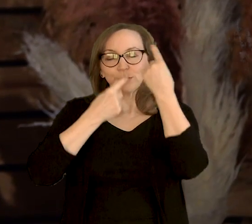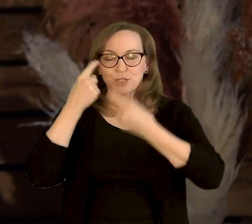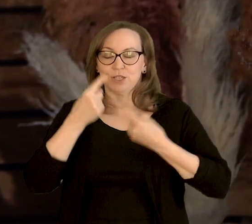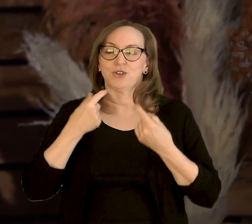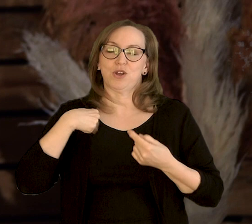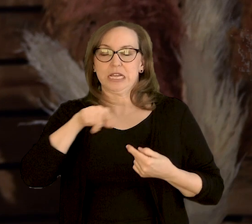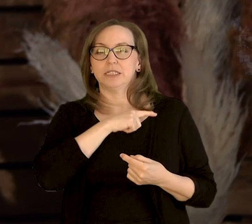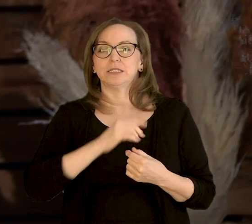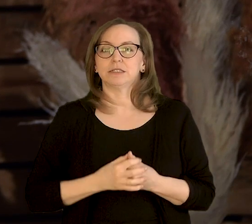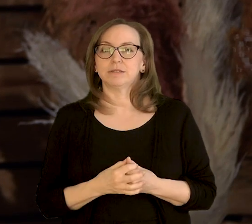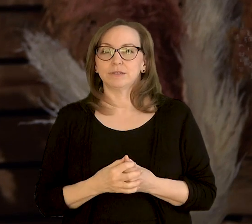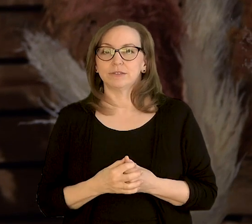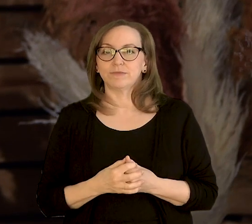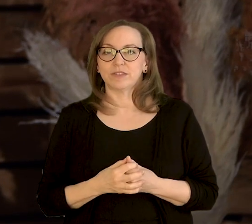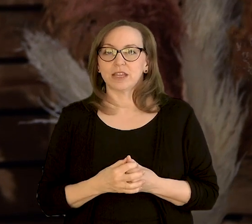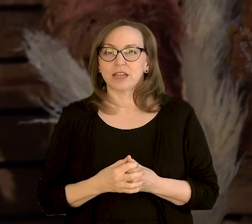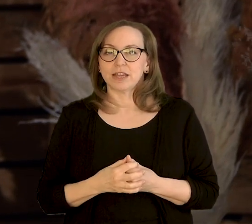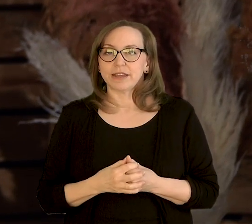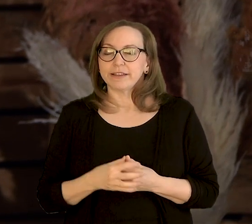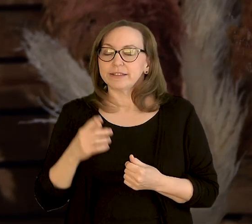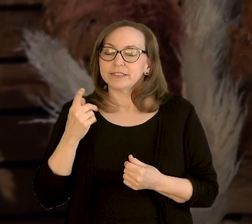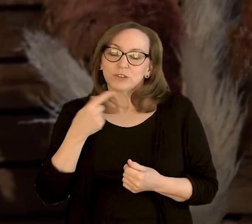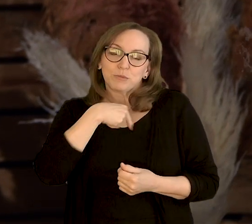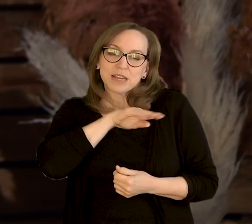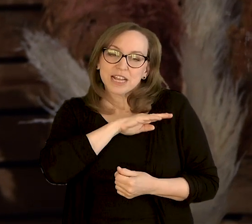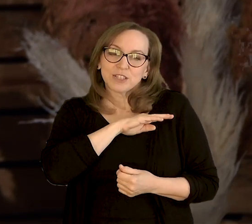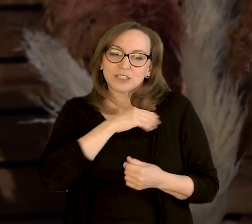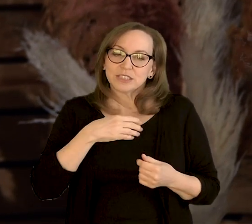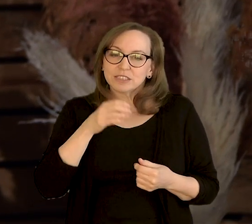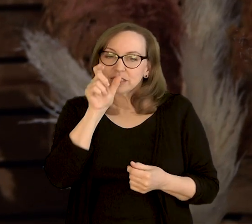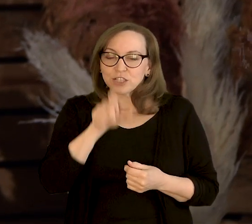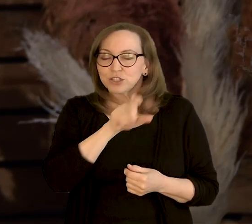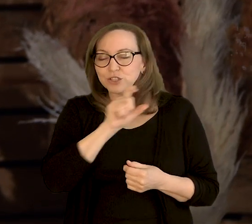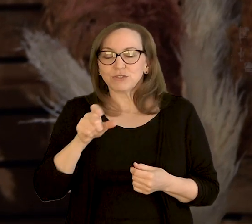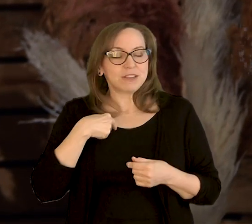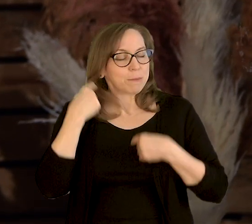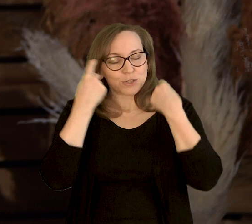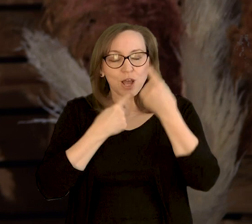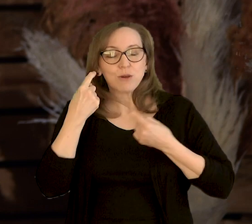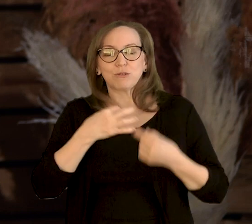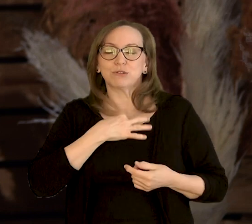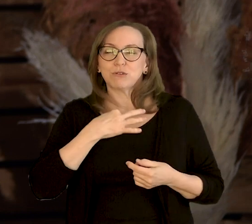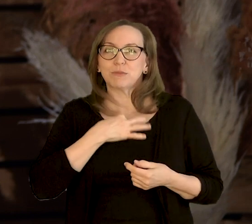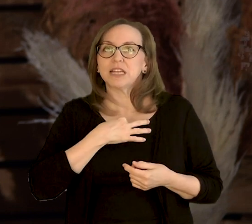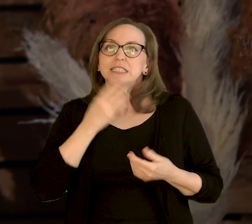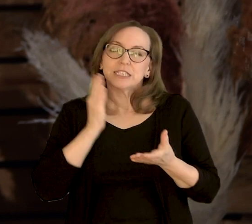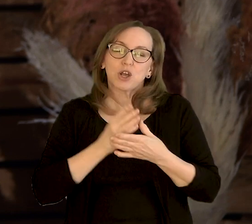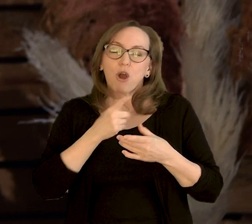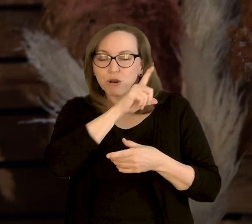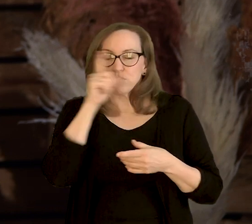o nas. Że nawet umierając na krzyżu nie myślałeś o sobie, ale o ludziach, którzy